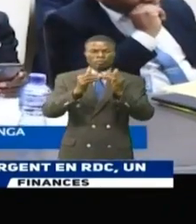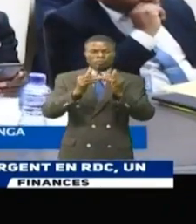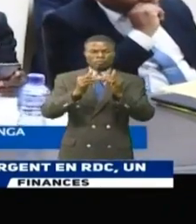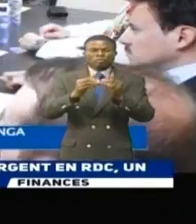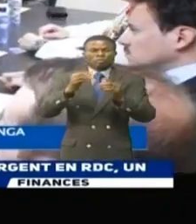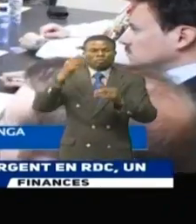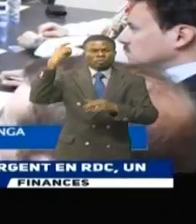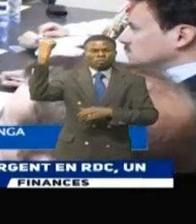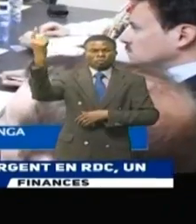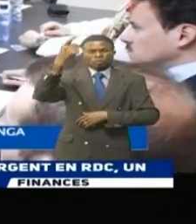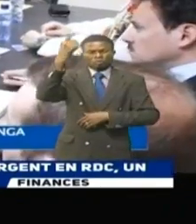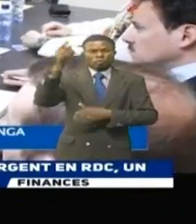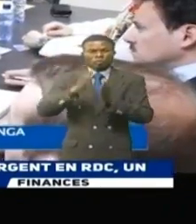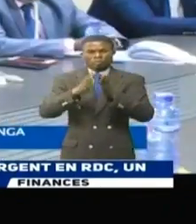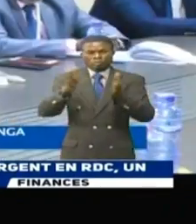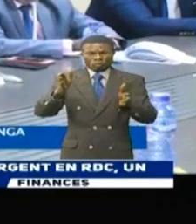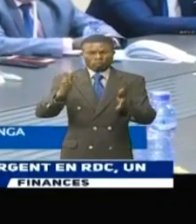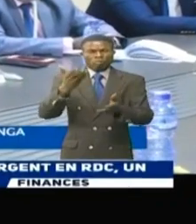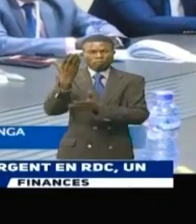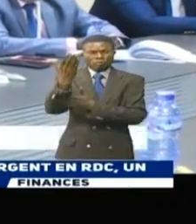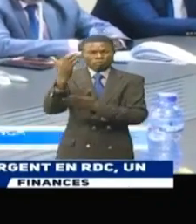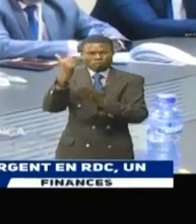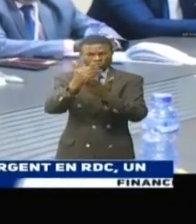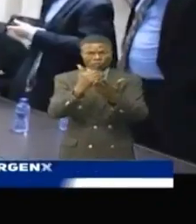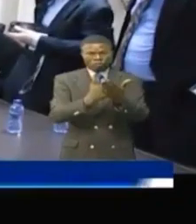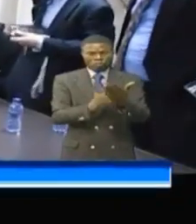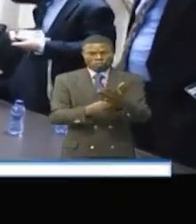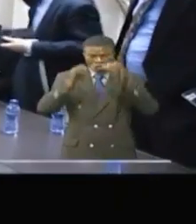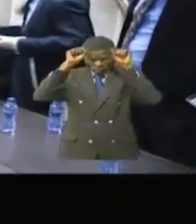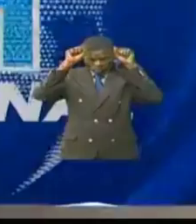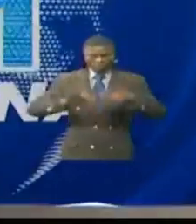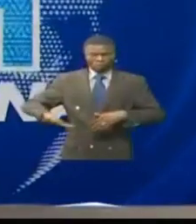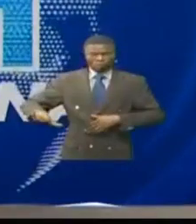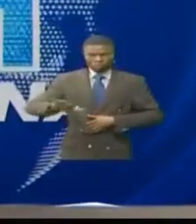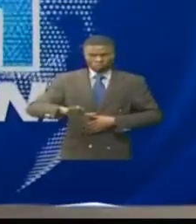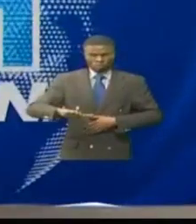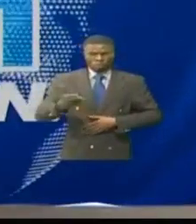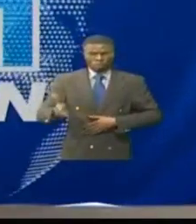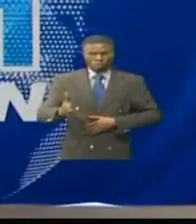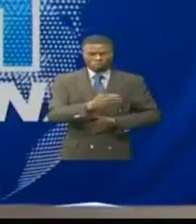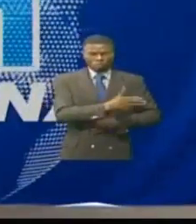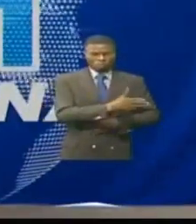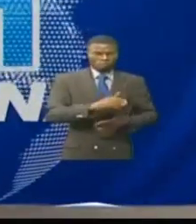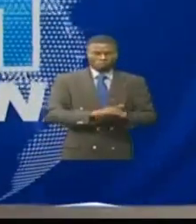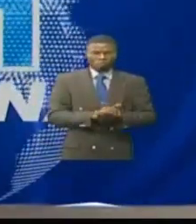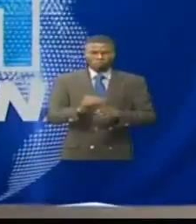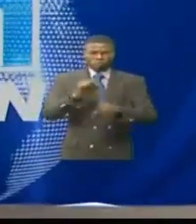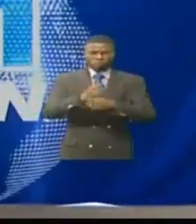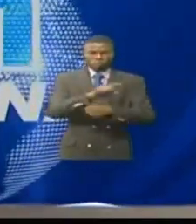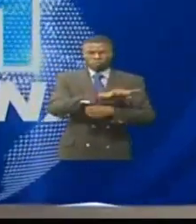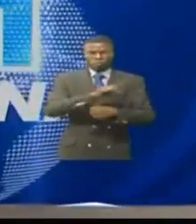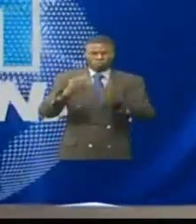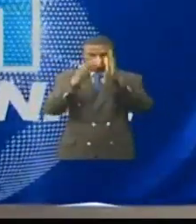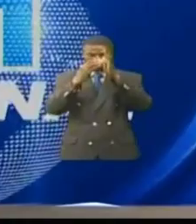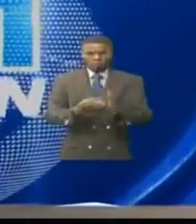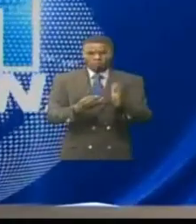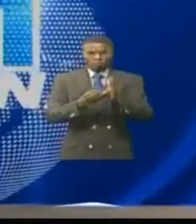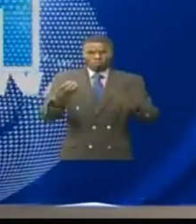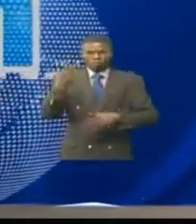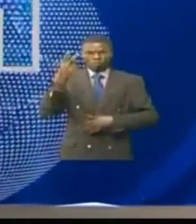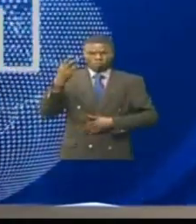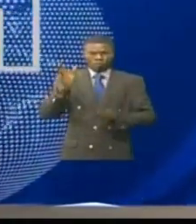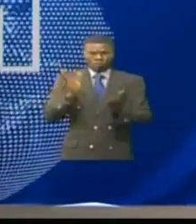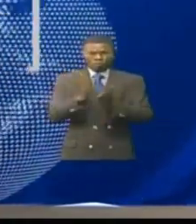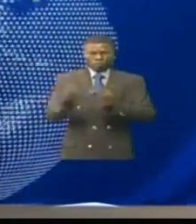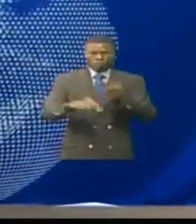standards internationaux, selon les recommandations du président de la République. Créée en 1972, l'École nationale